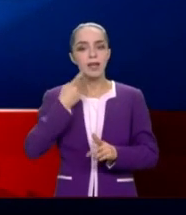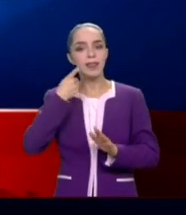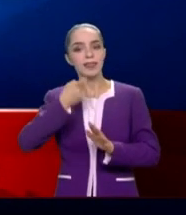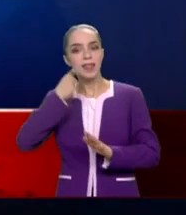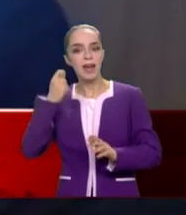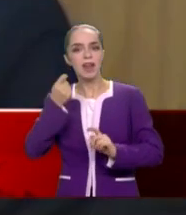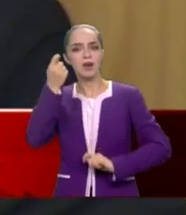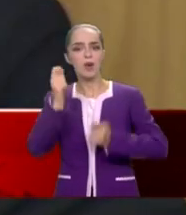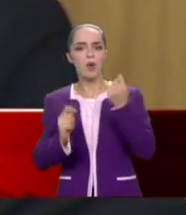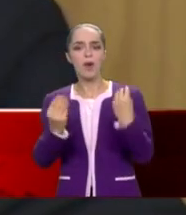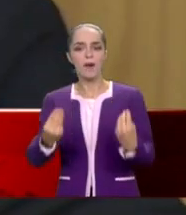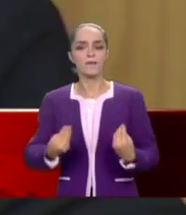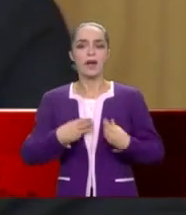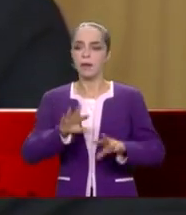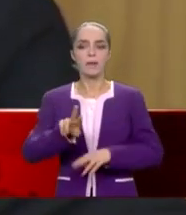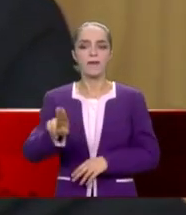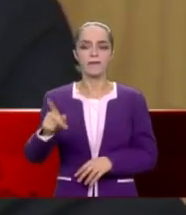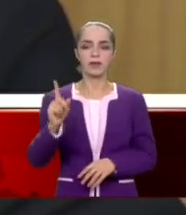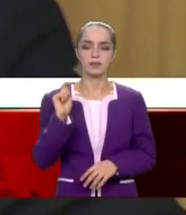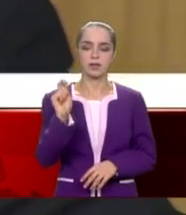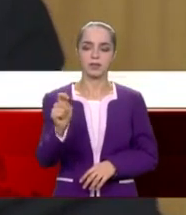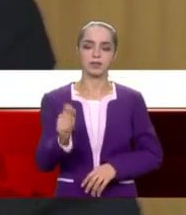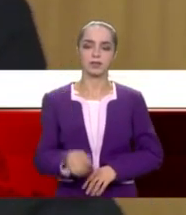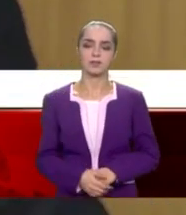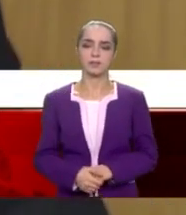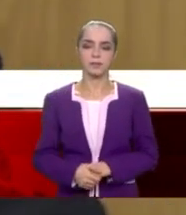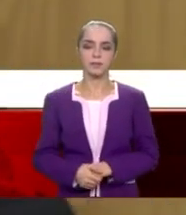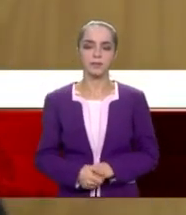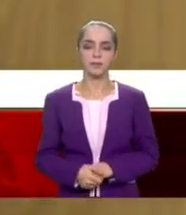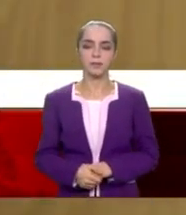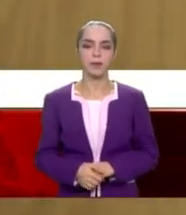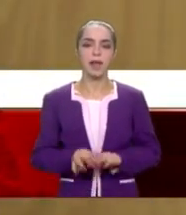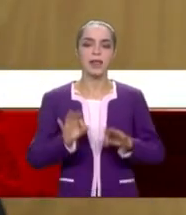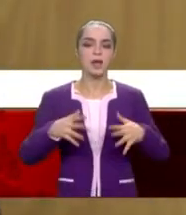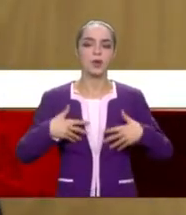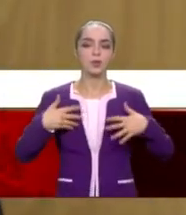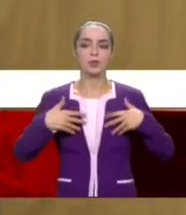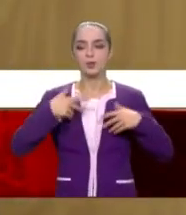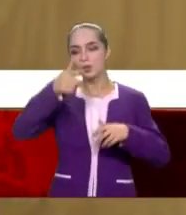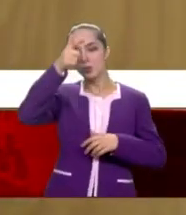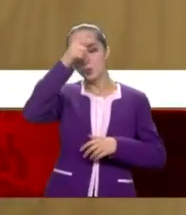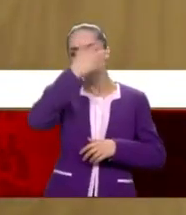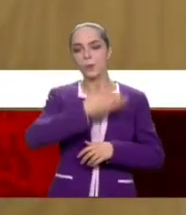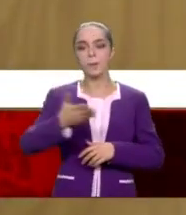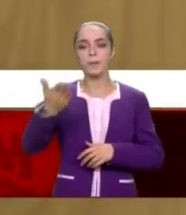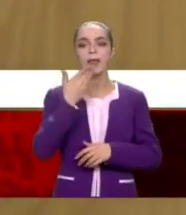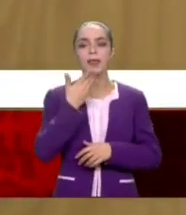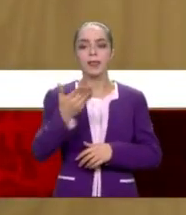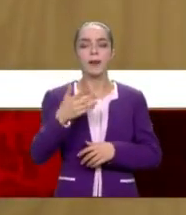teşebbüsten vazgeçmelidir. Ne mutlu Türk'üm diyene sözünü bayraklaştıran Türk milletinin kahraman sesidir.